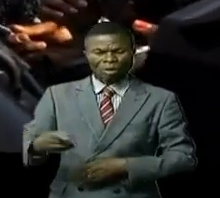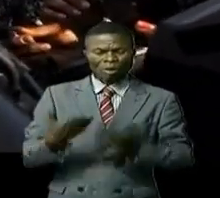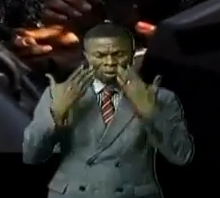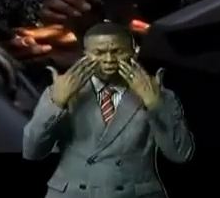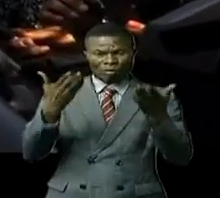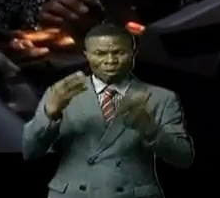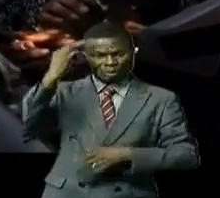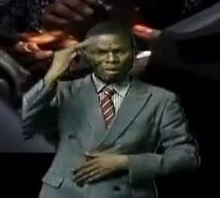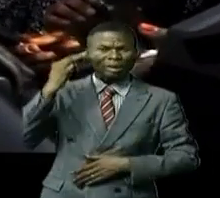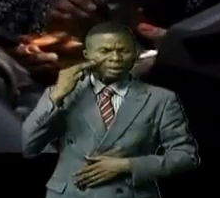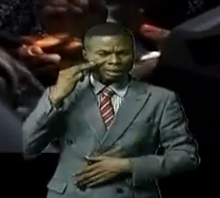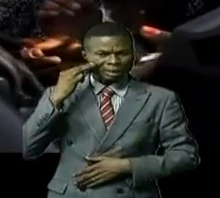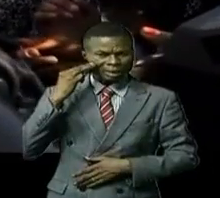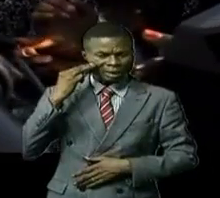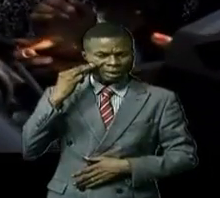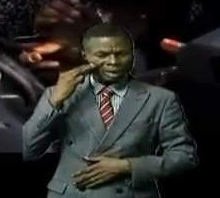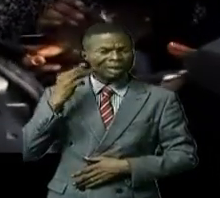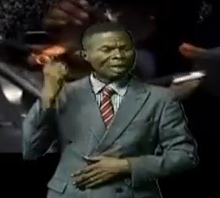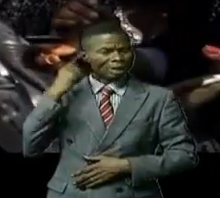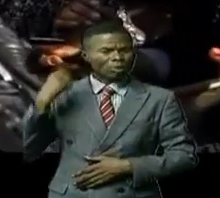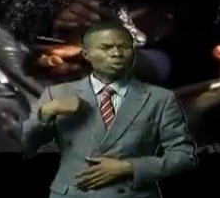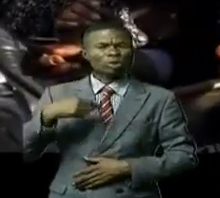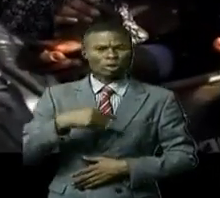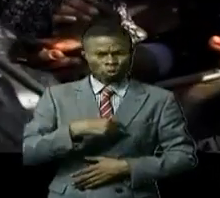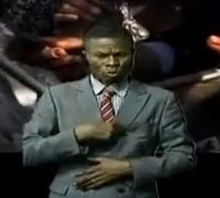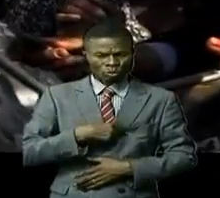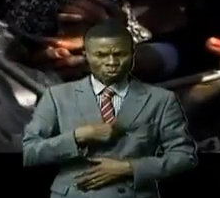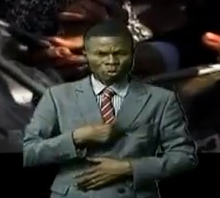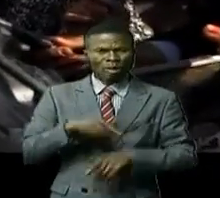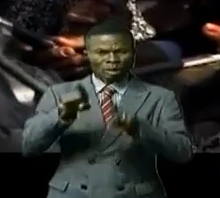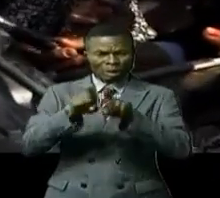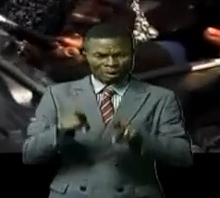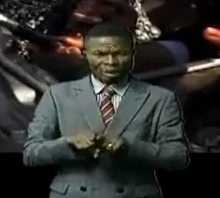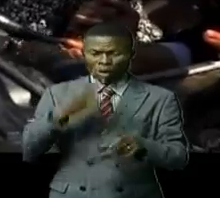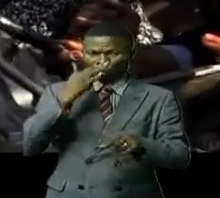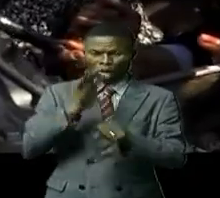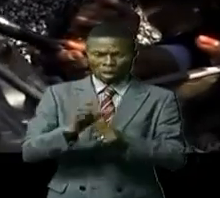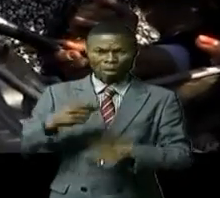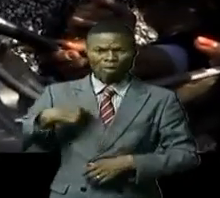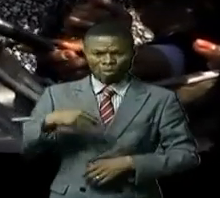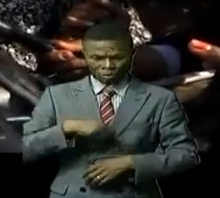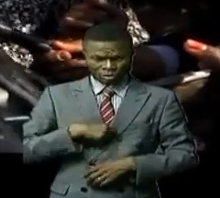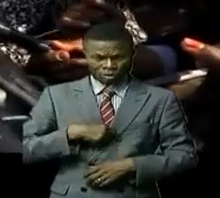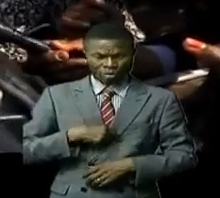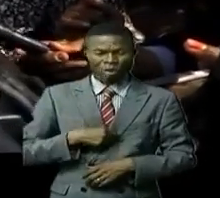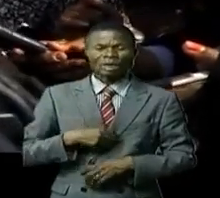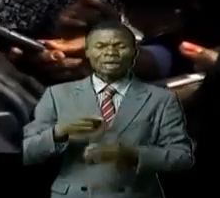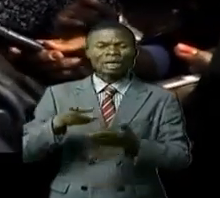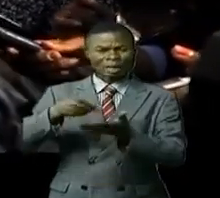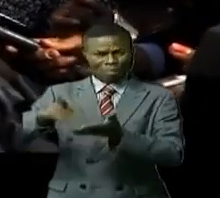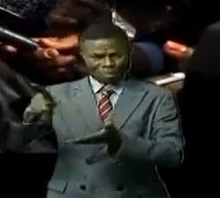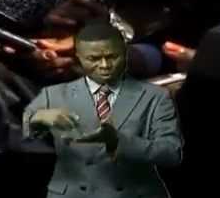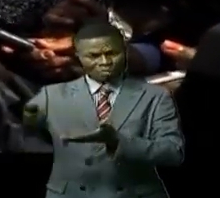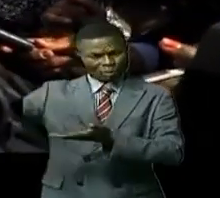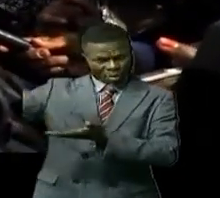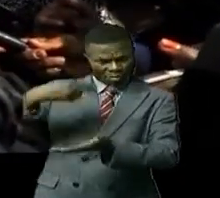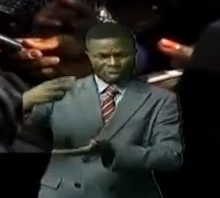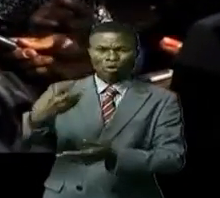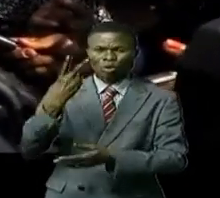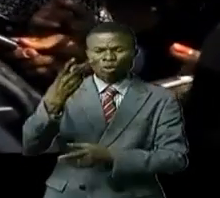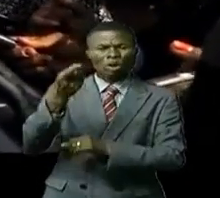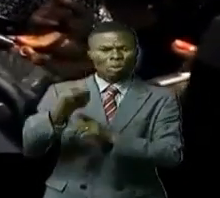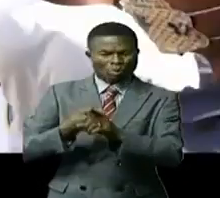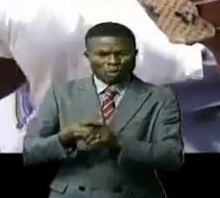été attentif, il nous a promis justement de régler 2 mois, donc le mois de février et le mois de